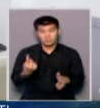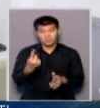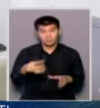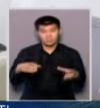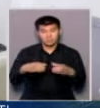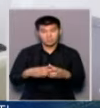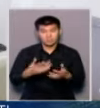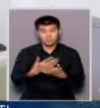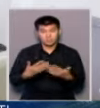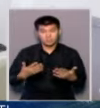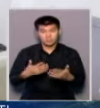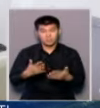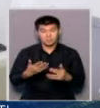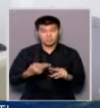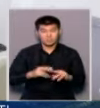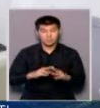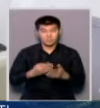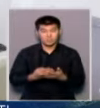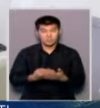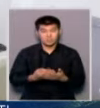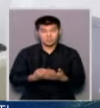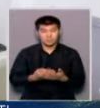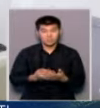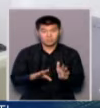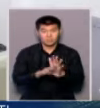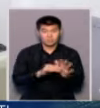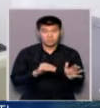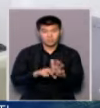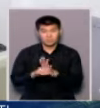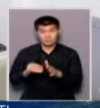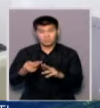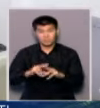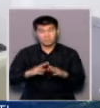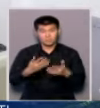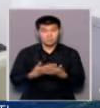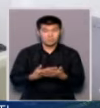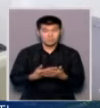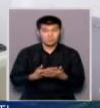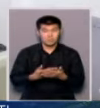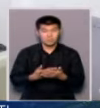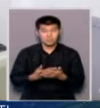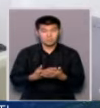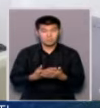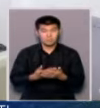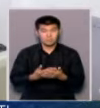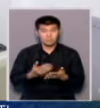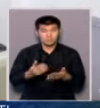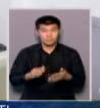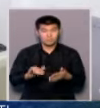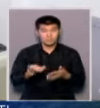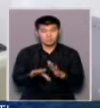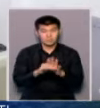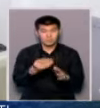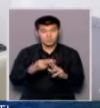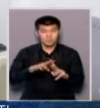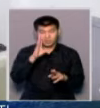округте бірнеше елді мекен болуы мүмкін. Ол мына округтің мына елді мекеннен алды ана елді мекеніне есептен шығару куәліктерімен барып дауыс бере